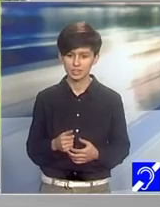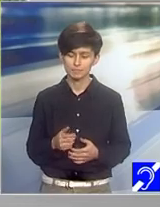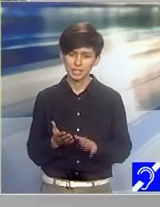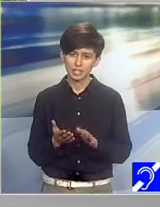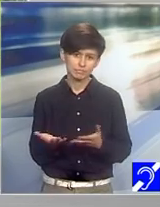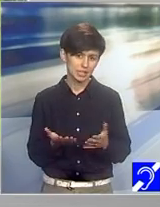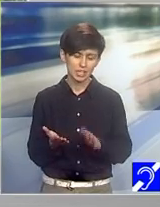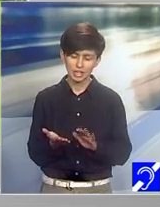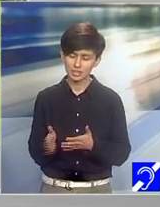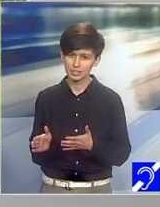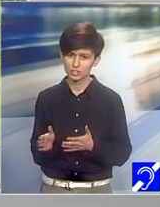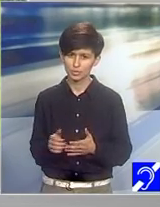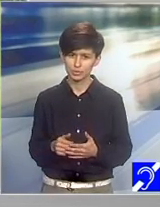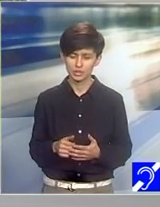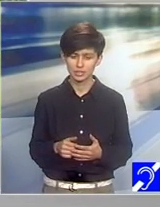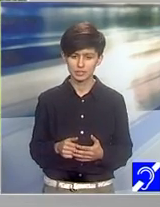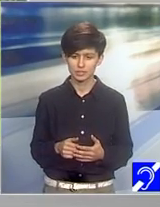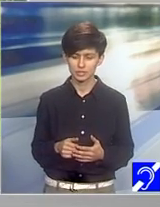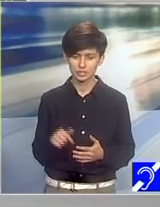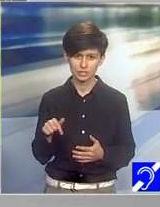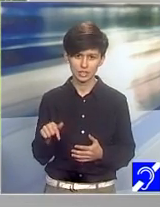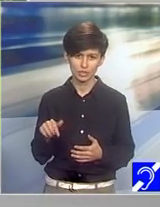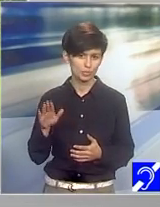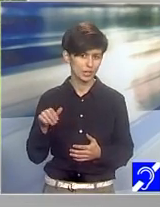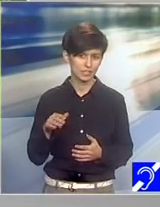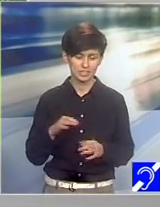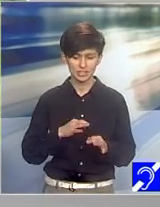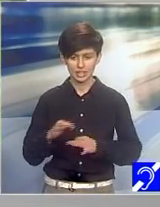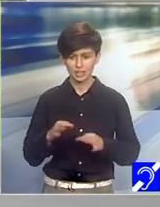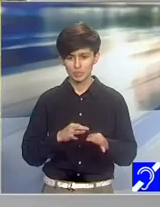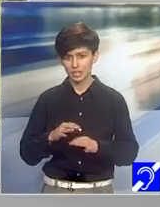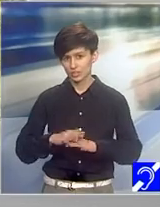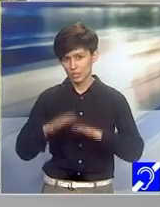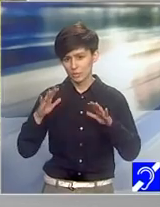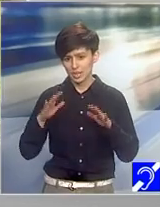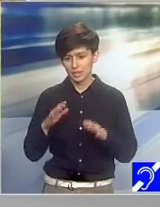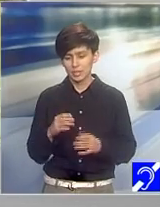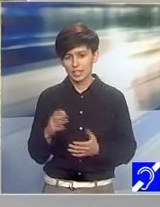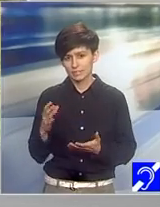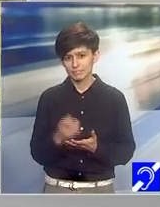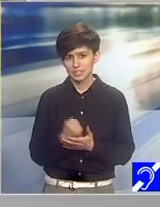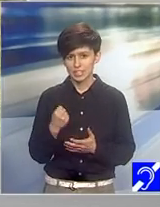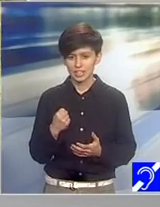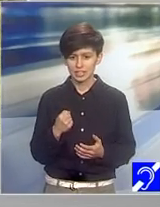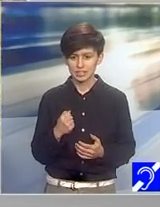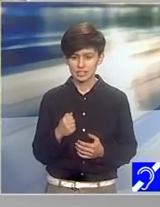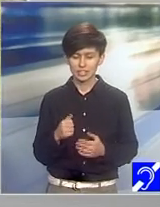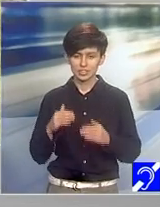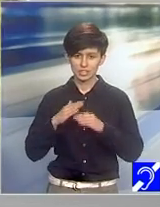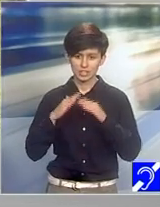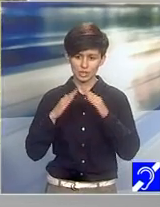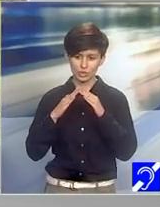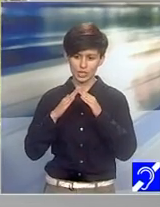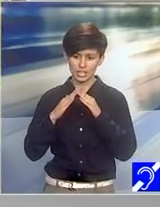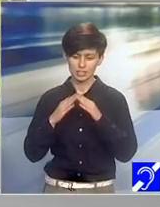care ați plecat și acum aveți planuri mai mari. Acum lucrăm la un alt proiect, la